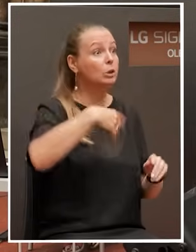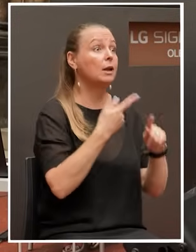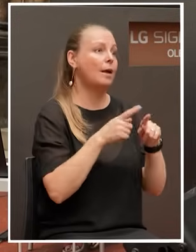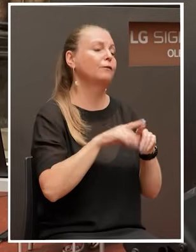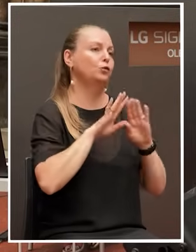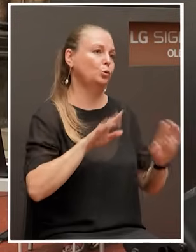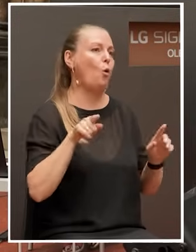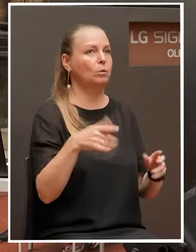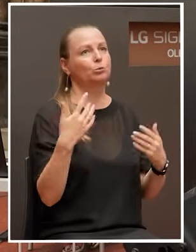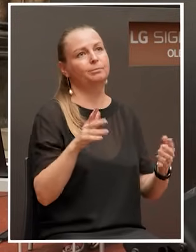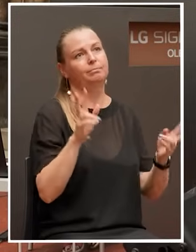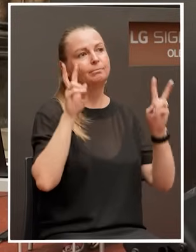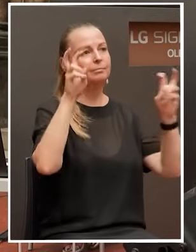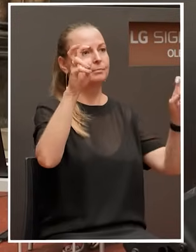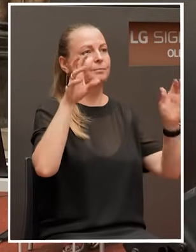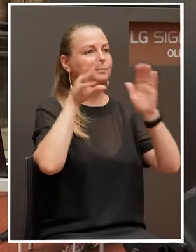окончательно.